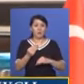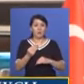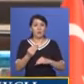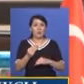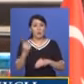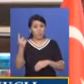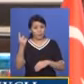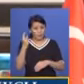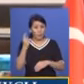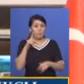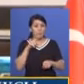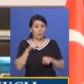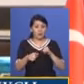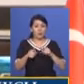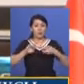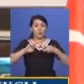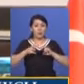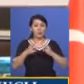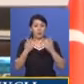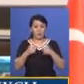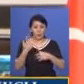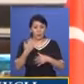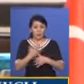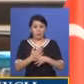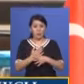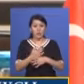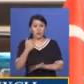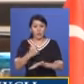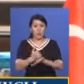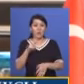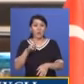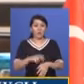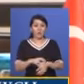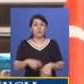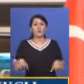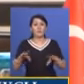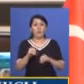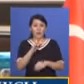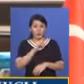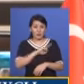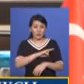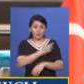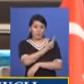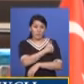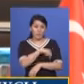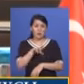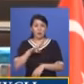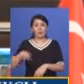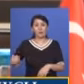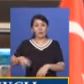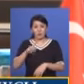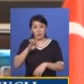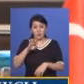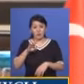операторға хабарлайды. Ол жылдан бұл мәселені шешуге атсалысады. Бұрын бас дәрігер барлық қызметтерді атқарса, қазір аурухана басшысы менеджер болады.